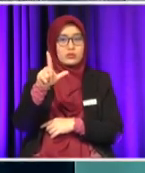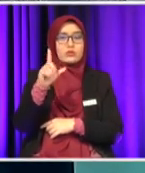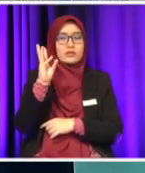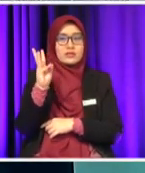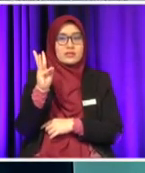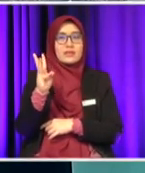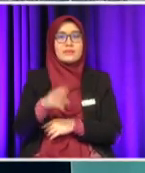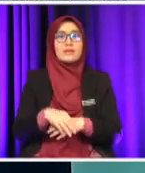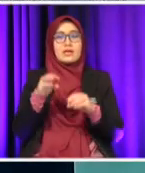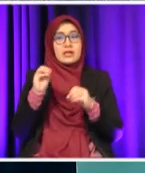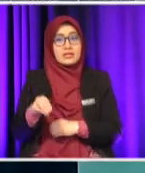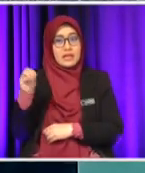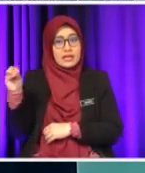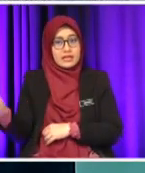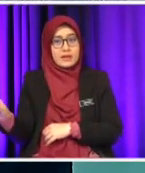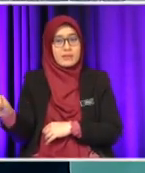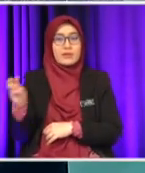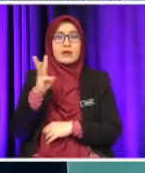penanaman tumbuhan